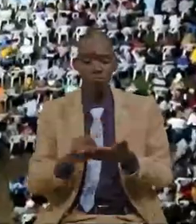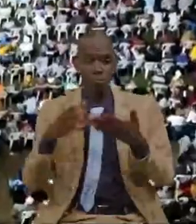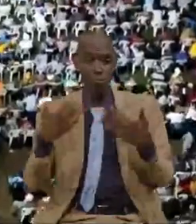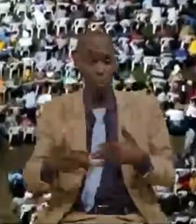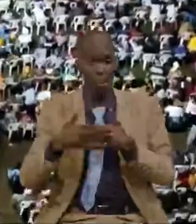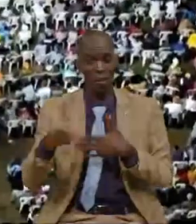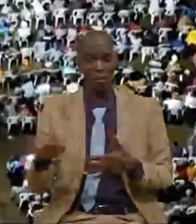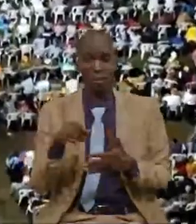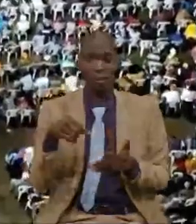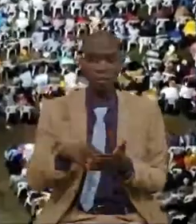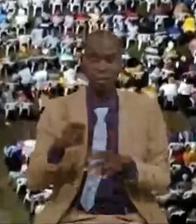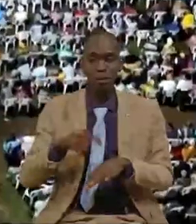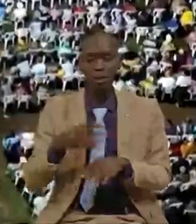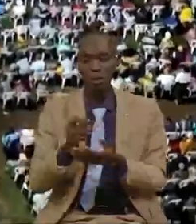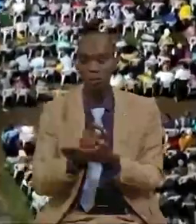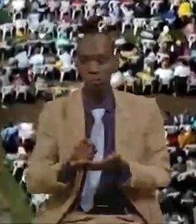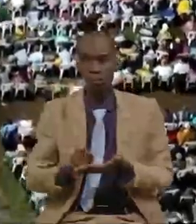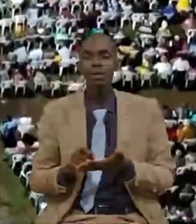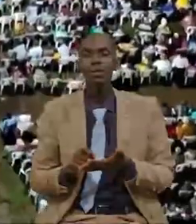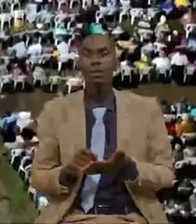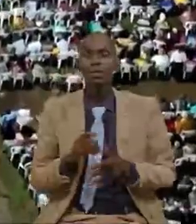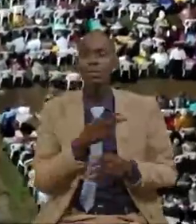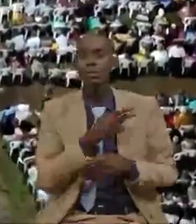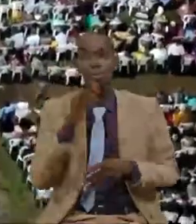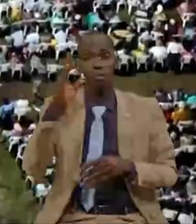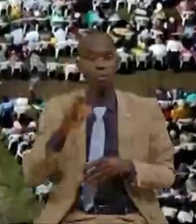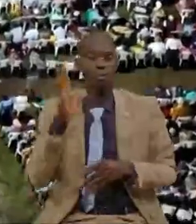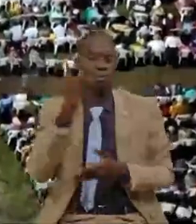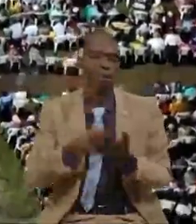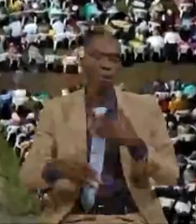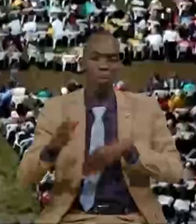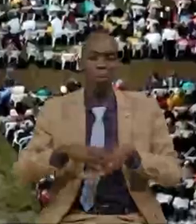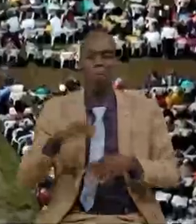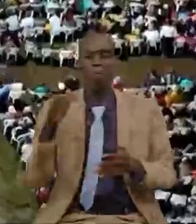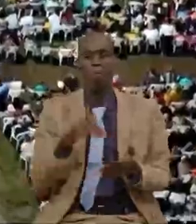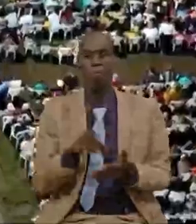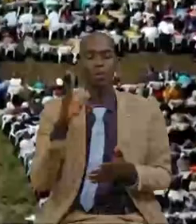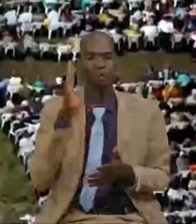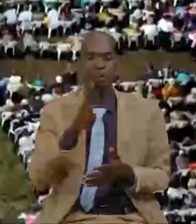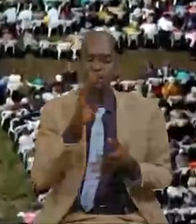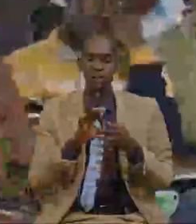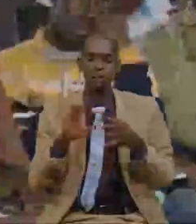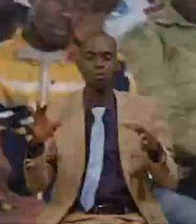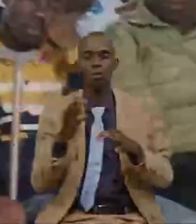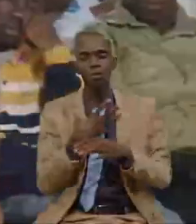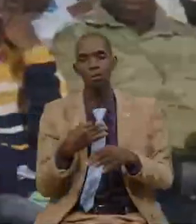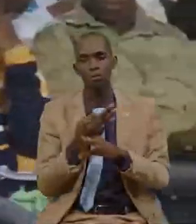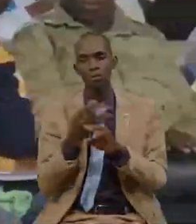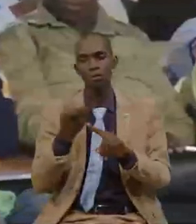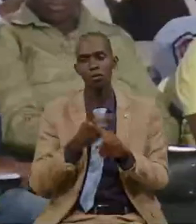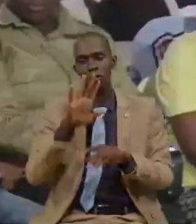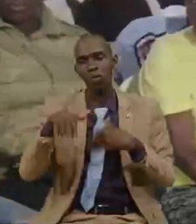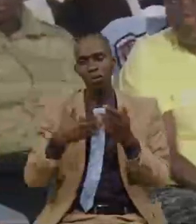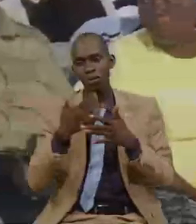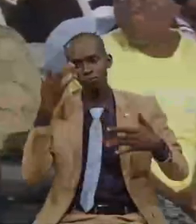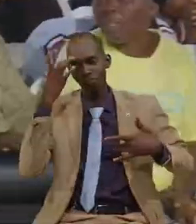Après cette session de conseil, je reviendrai. Vous êtes déjà délié de la maladie, je viendrai, je l'ai prononcé, je viendrai confirmer